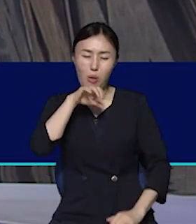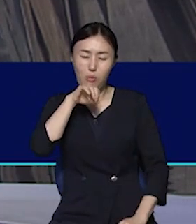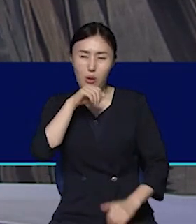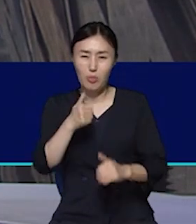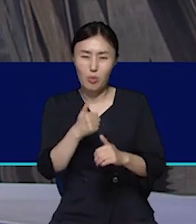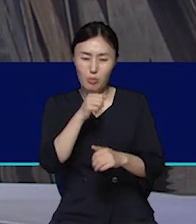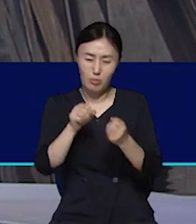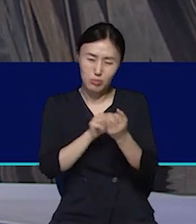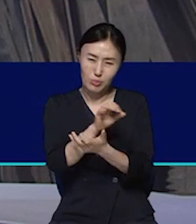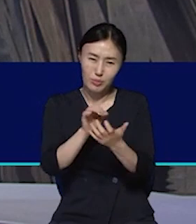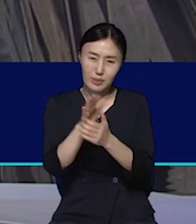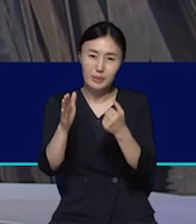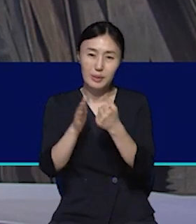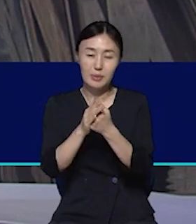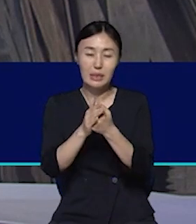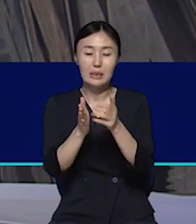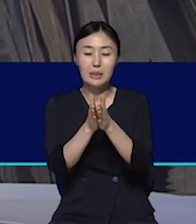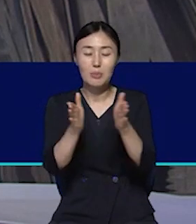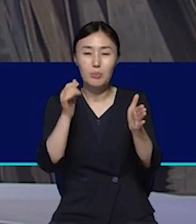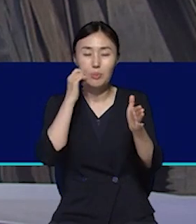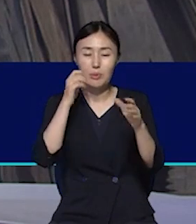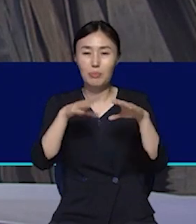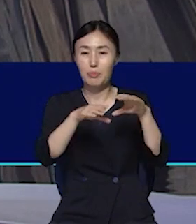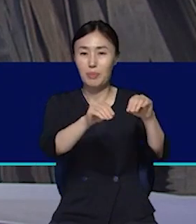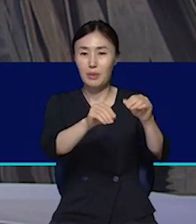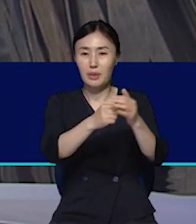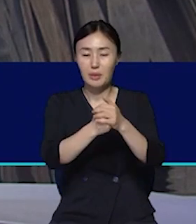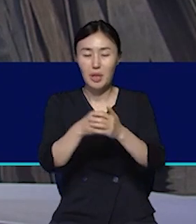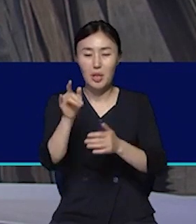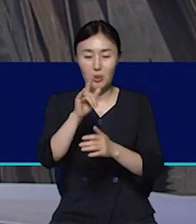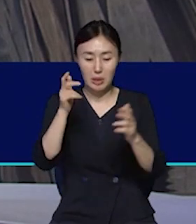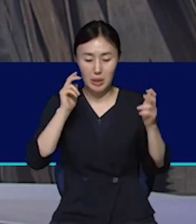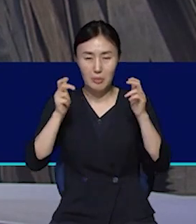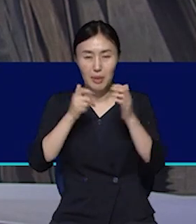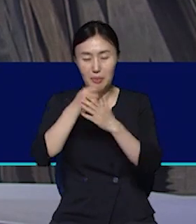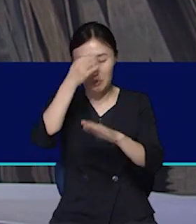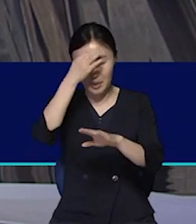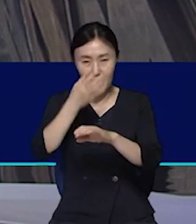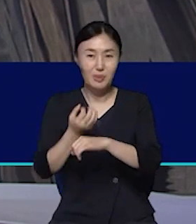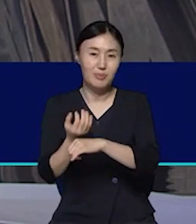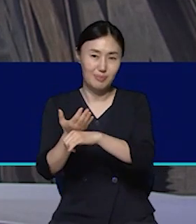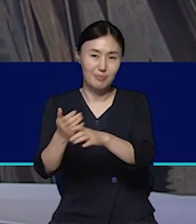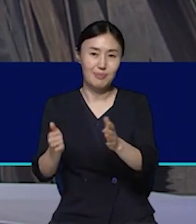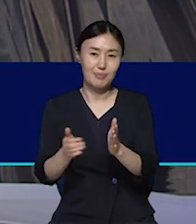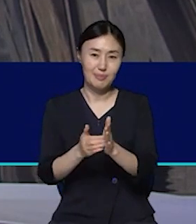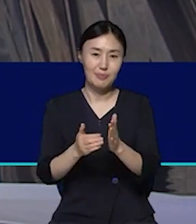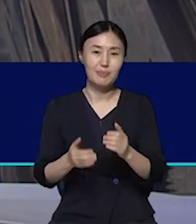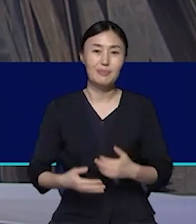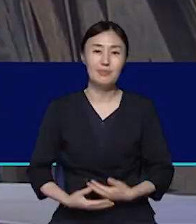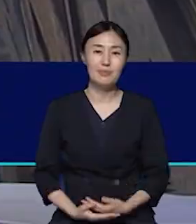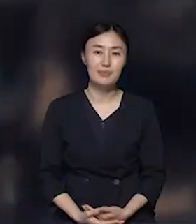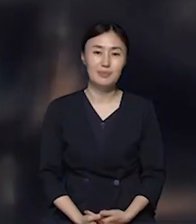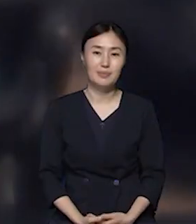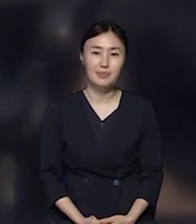중단됐는데요. 현대산업개발은 소통에 부족했다며 사과했습니다. 조윤정 기자입니다.